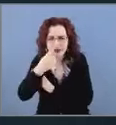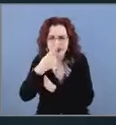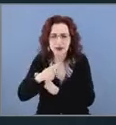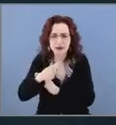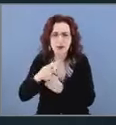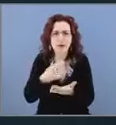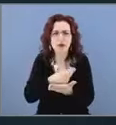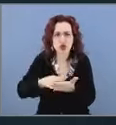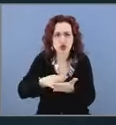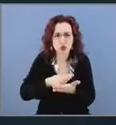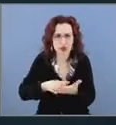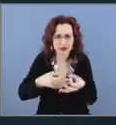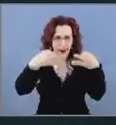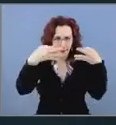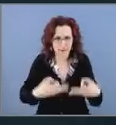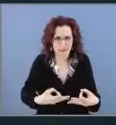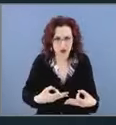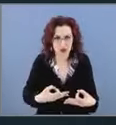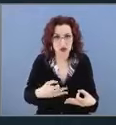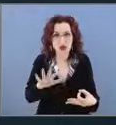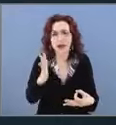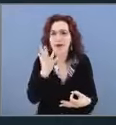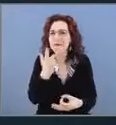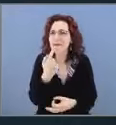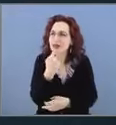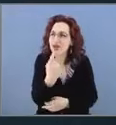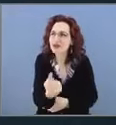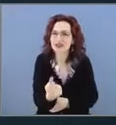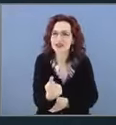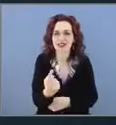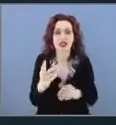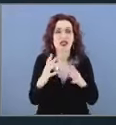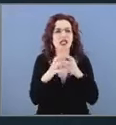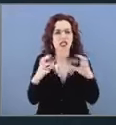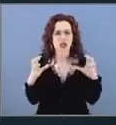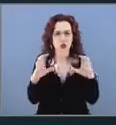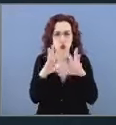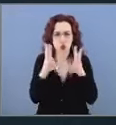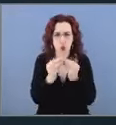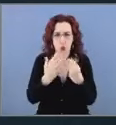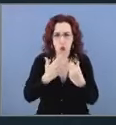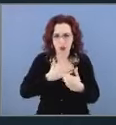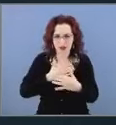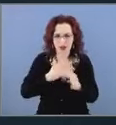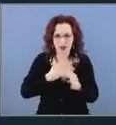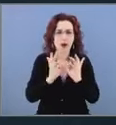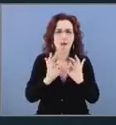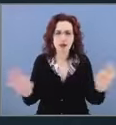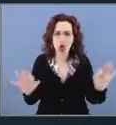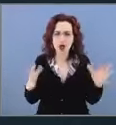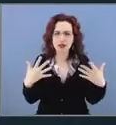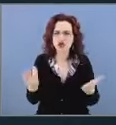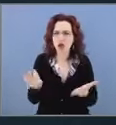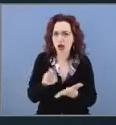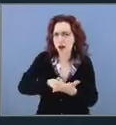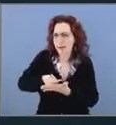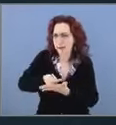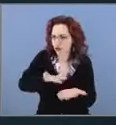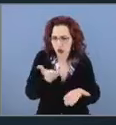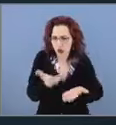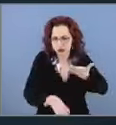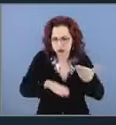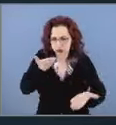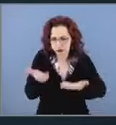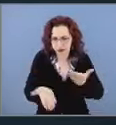che un'industria è pronta, ha già delle progettualità che ha messo in campo e siamo a disposizione per